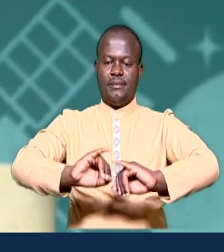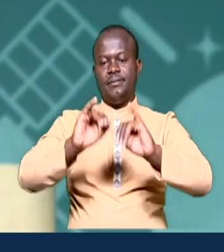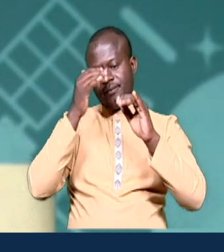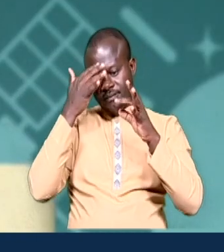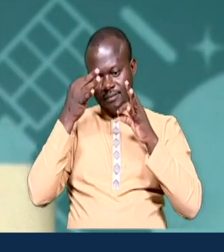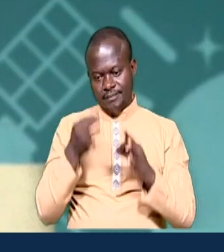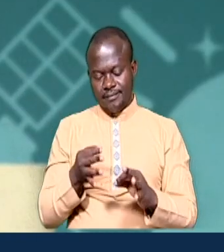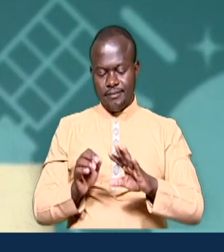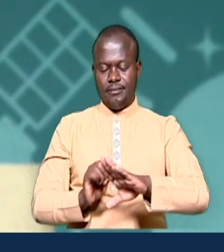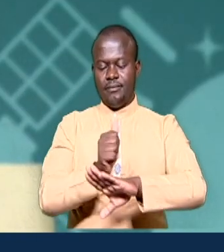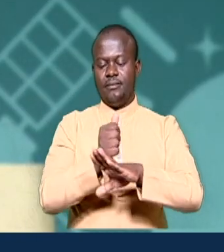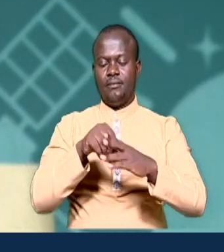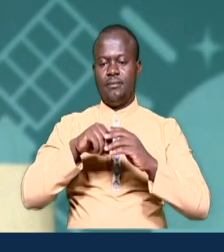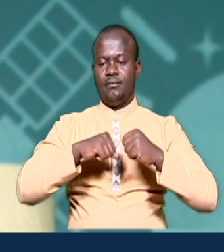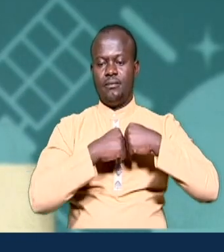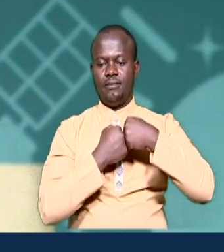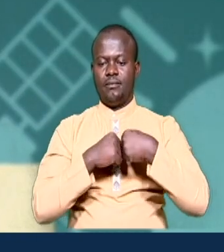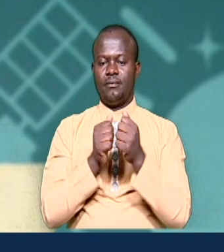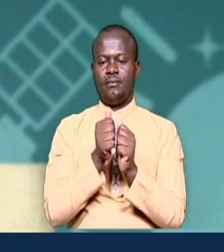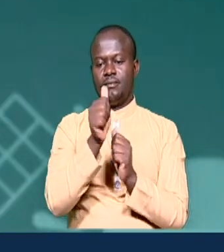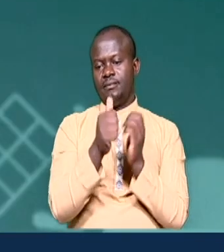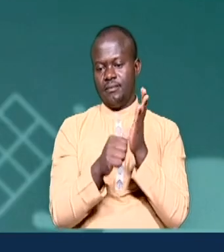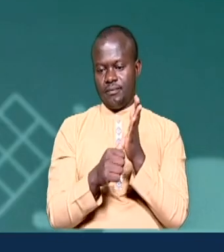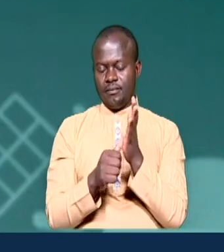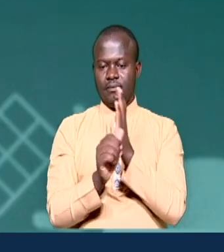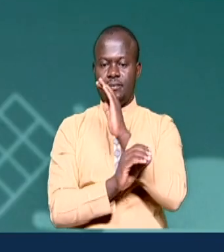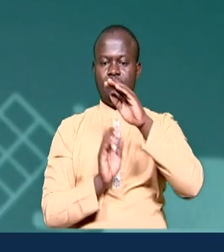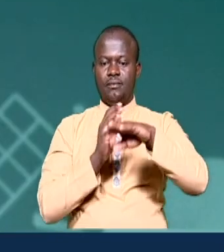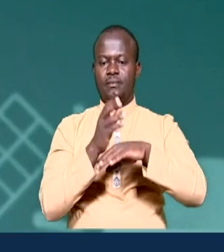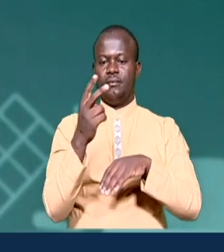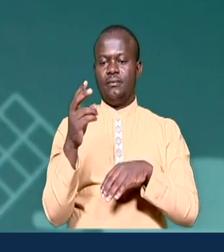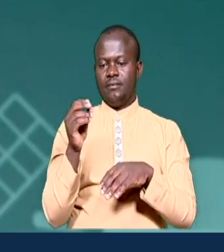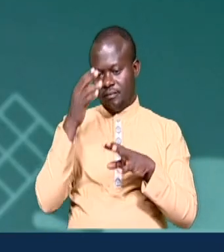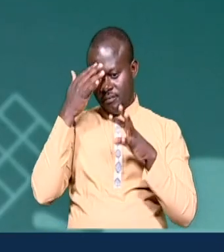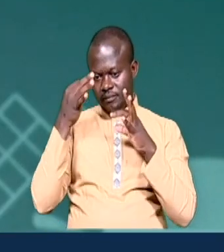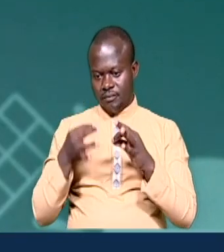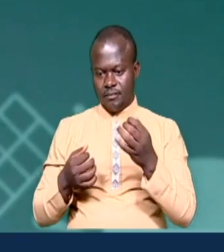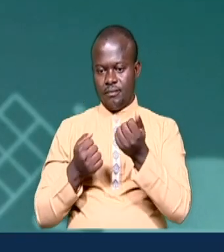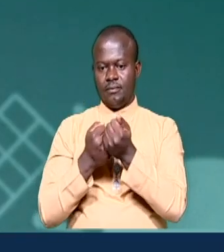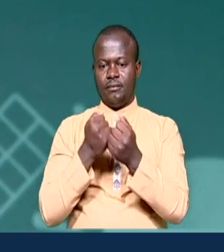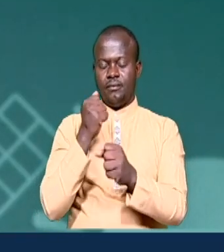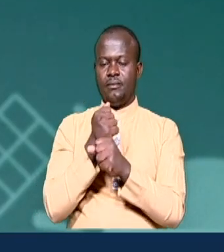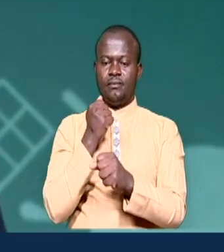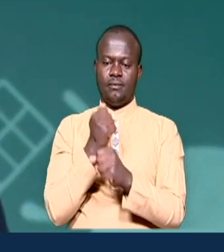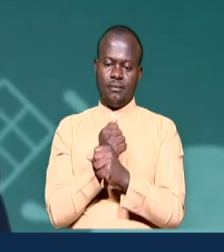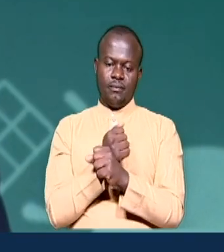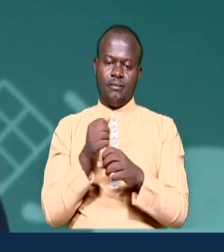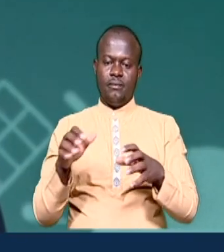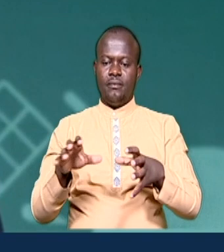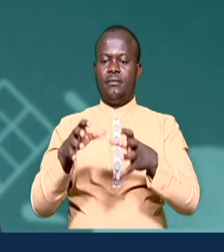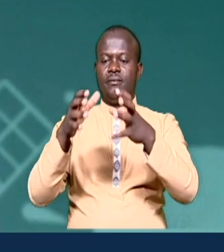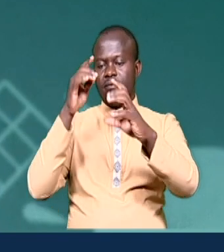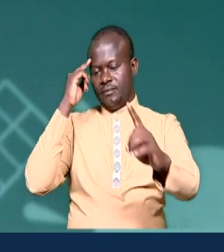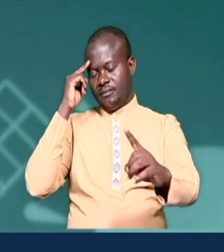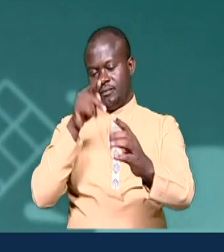ibyemezo byafashwe mu guhangana n'icyo kibazo. Ibihugu bigera kuri 200 byiyemeje gushyigikira imikorere y'ikigega cyo kigamije